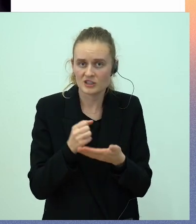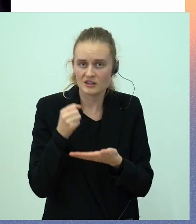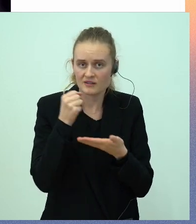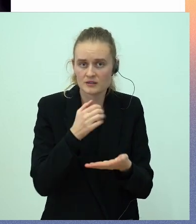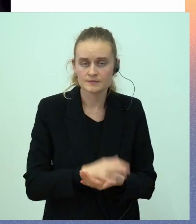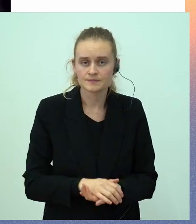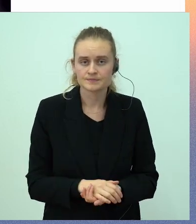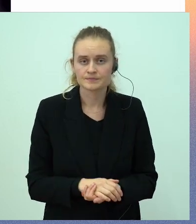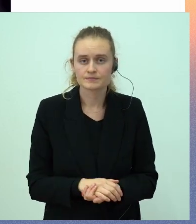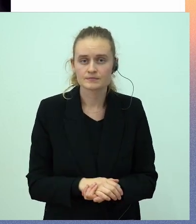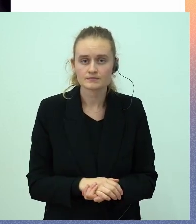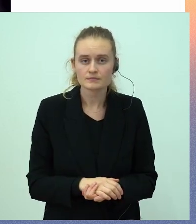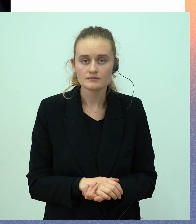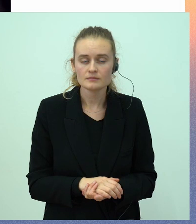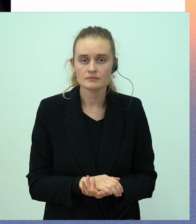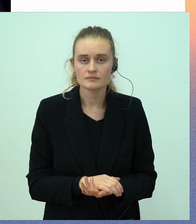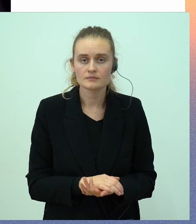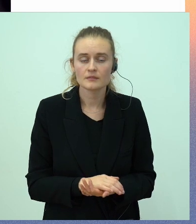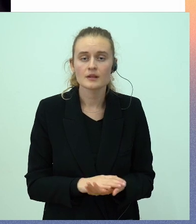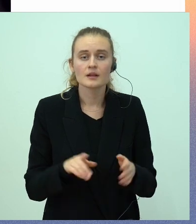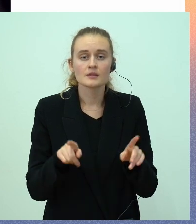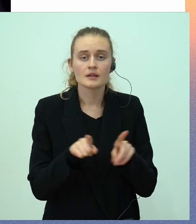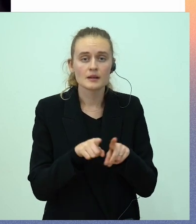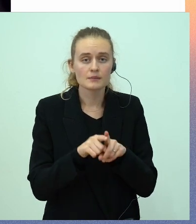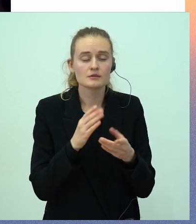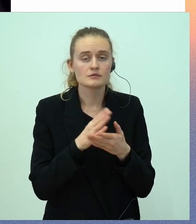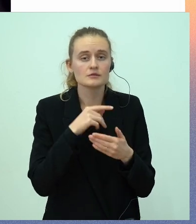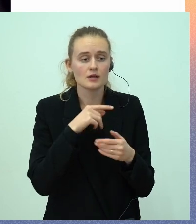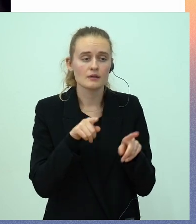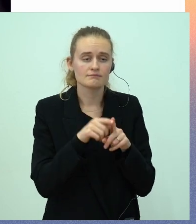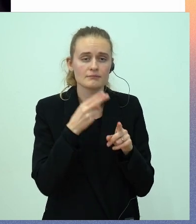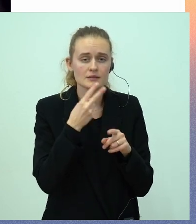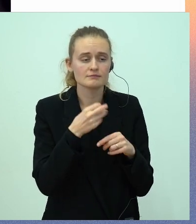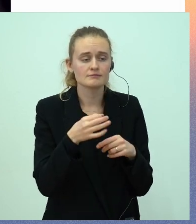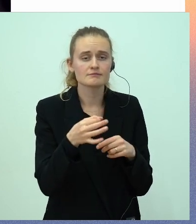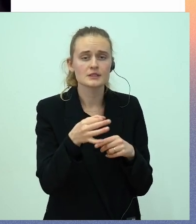Taip pat yra jaučiama ir regioninė įtaka,